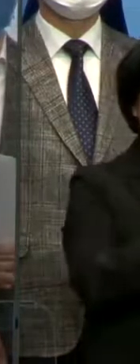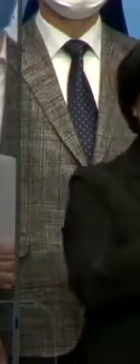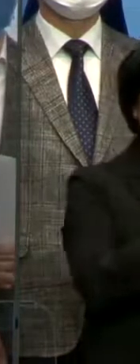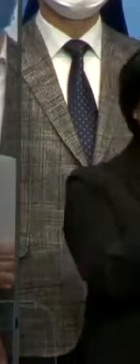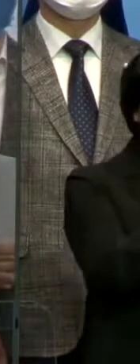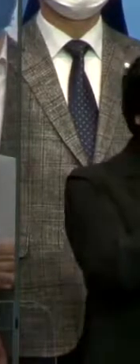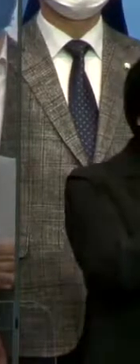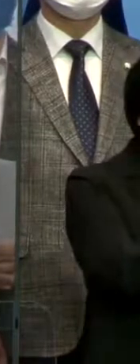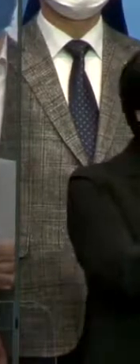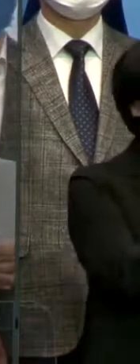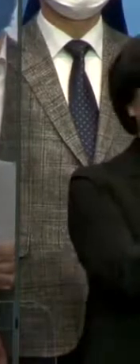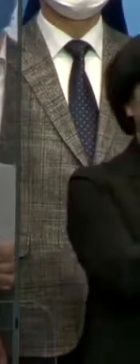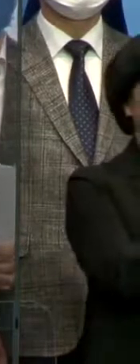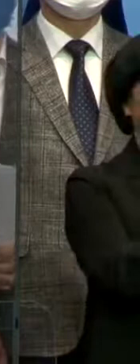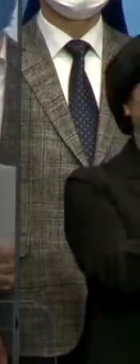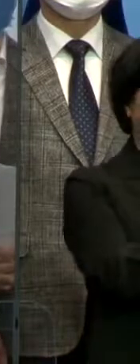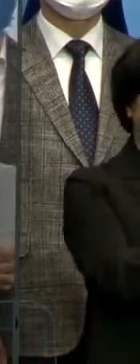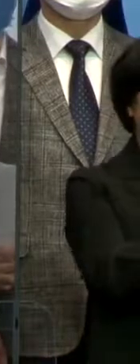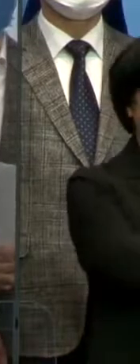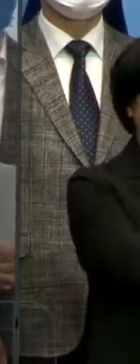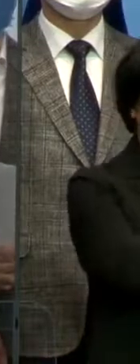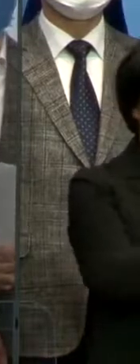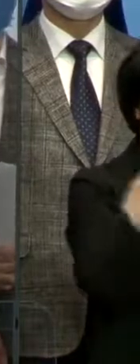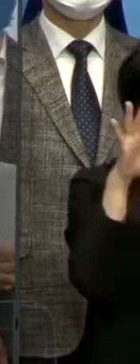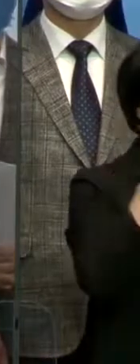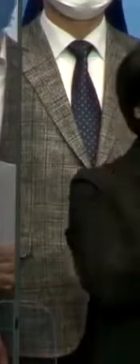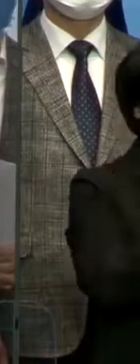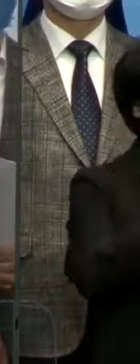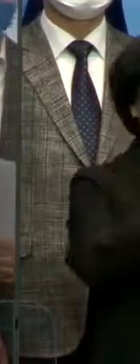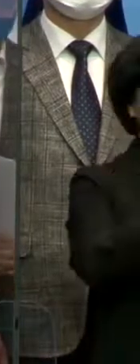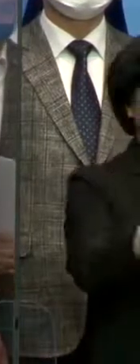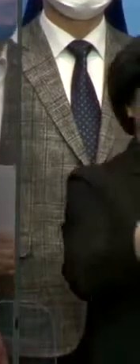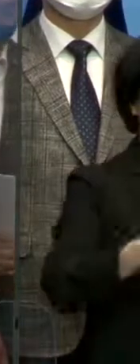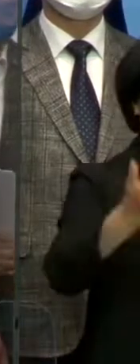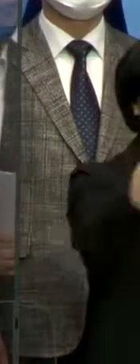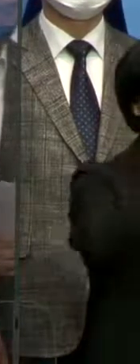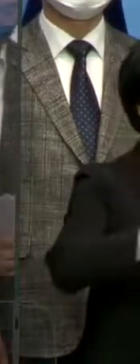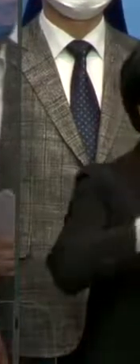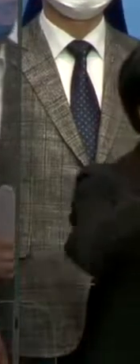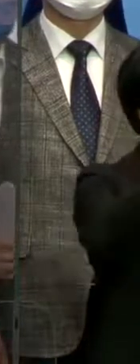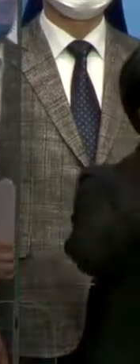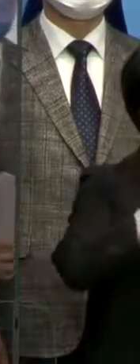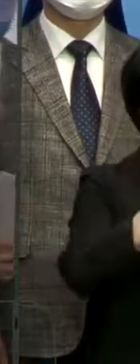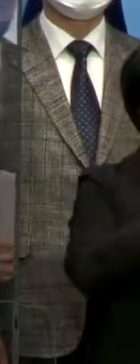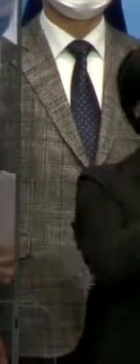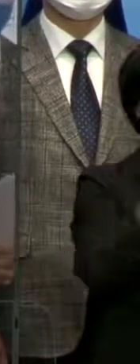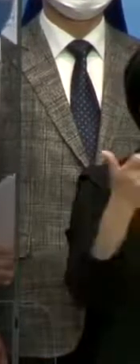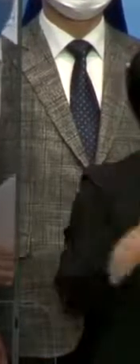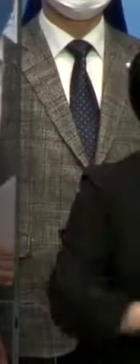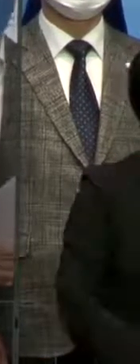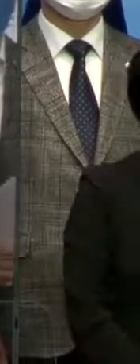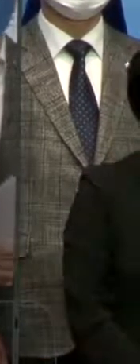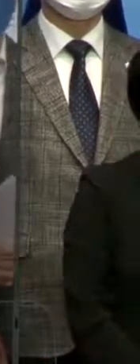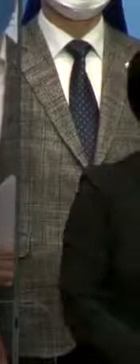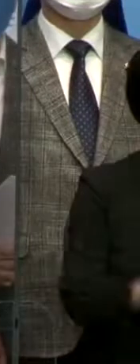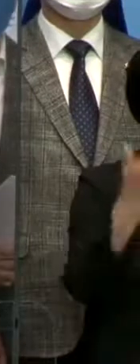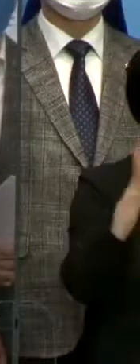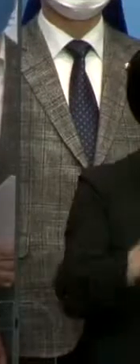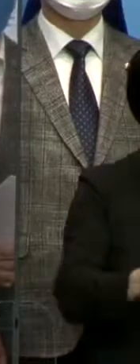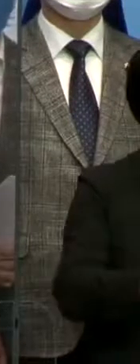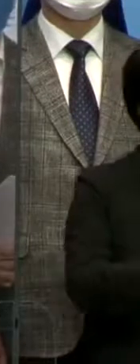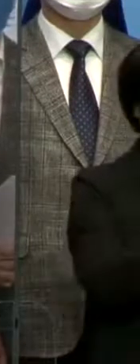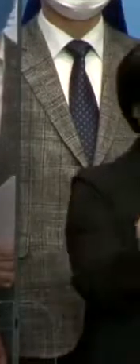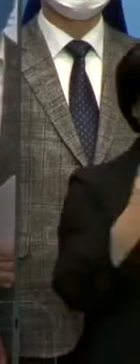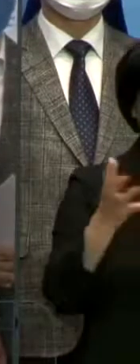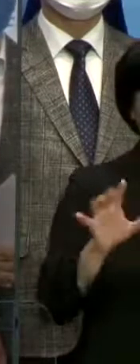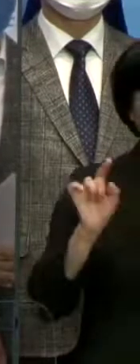제도적 장치입니다. 그리고 이에 찬성하시는 국민 여러분들의 목소리가 굉장히 높습니다. 그럼에도 불구하고